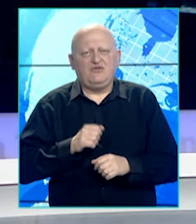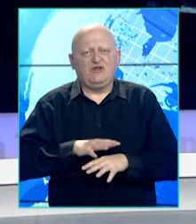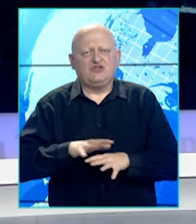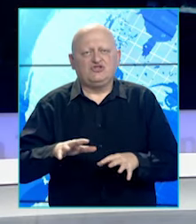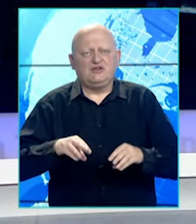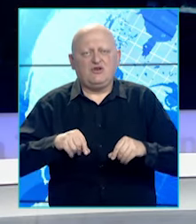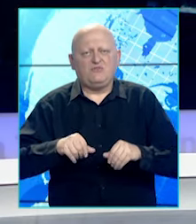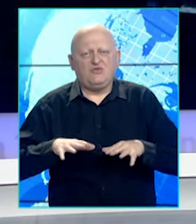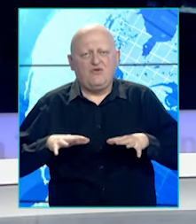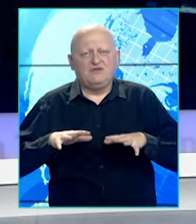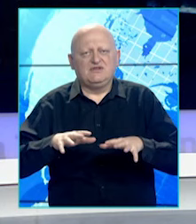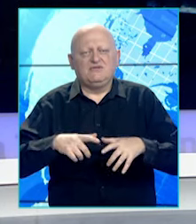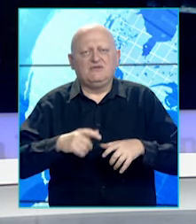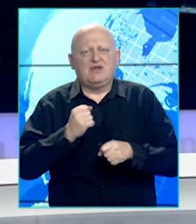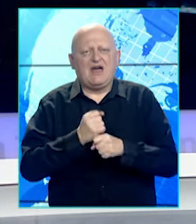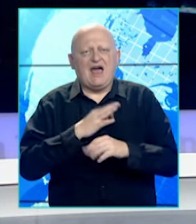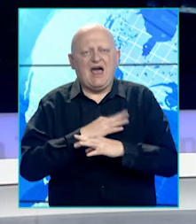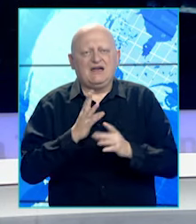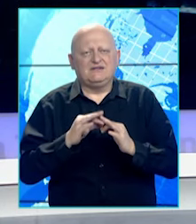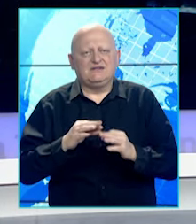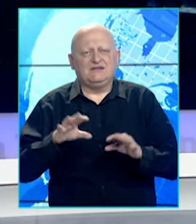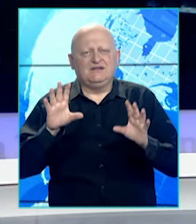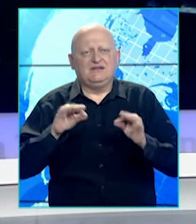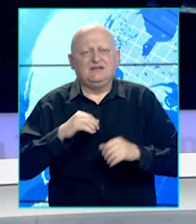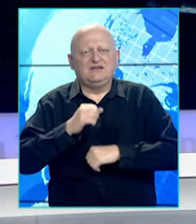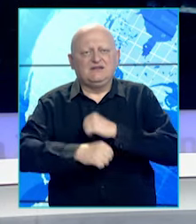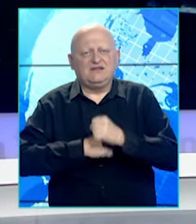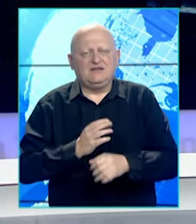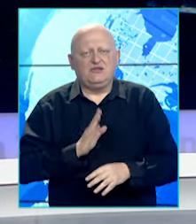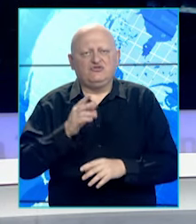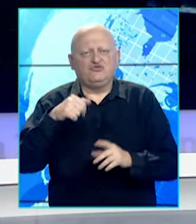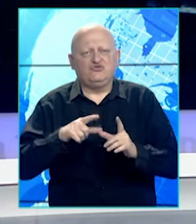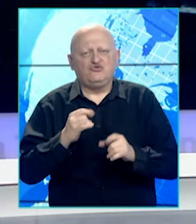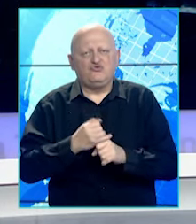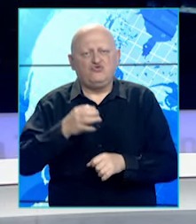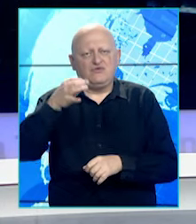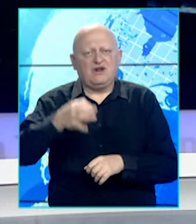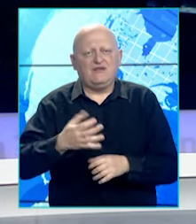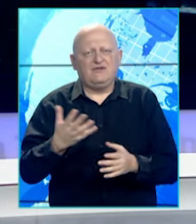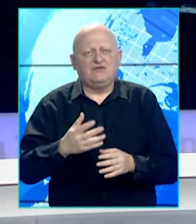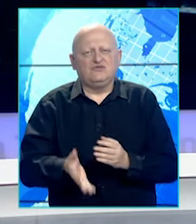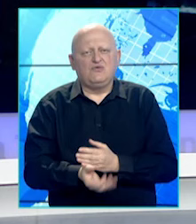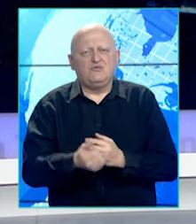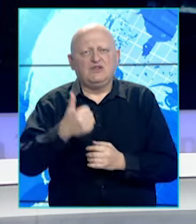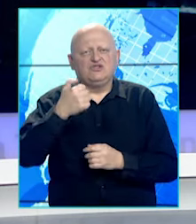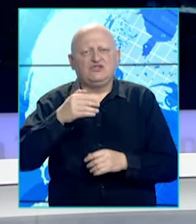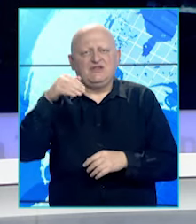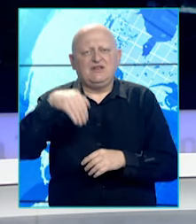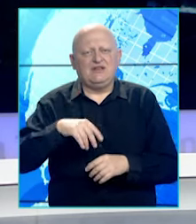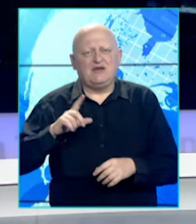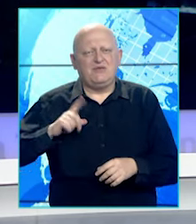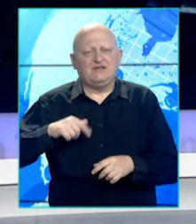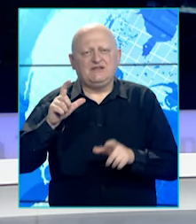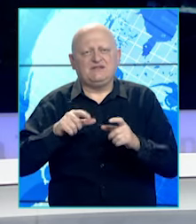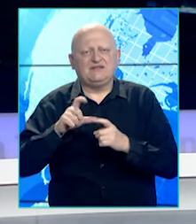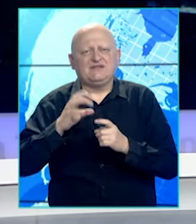Izraelska vojska širi kopnenu ofanzivu na cijeli pojas Gaze. Desetine tenkova ušle su na jug enklave gdje su pobjegle stotine